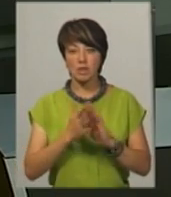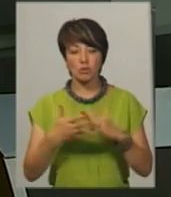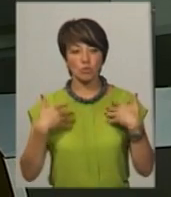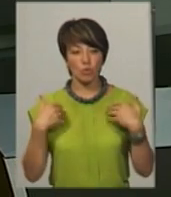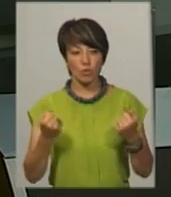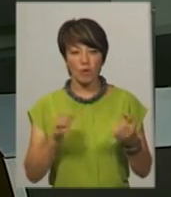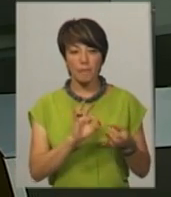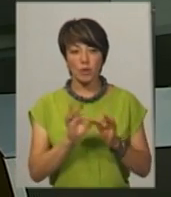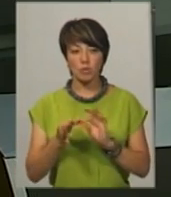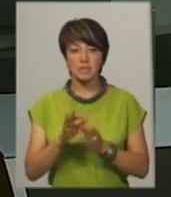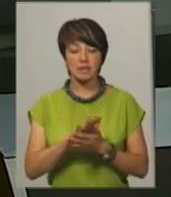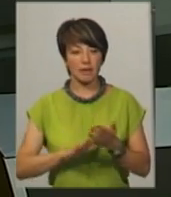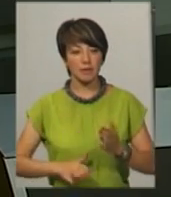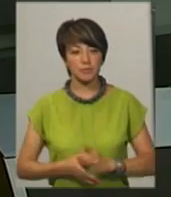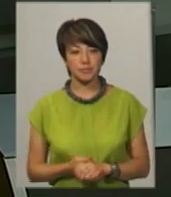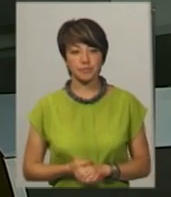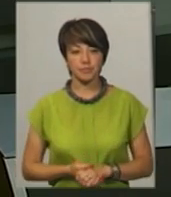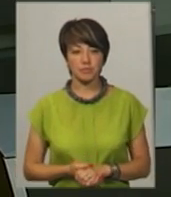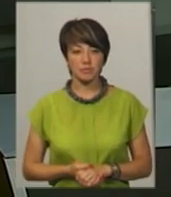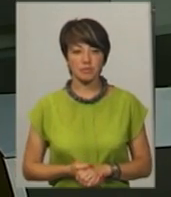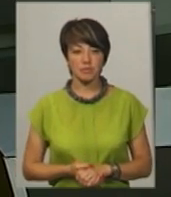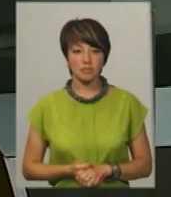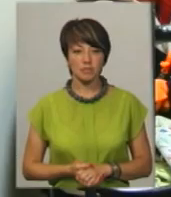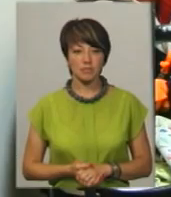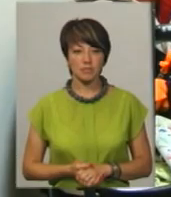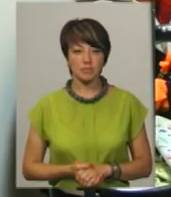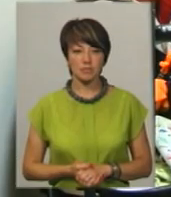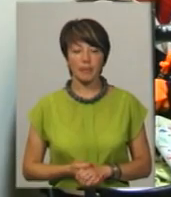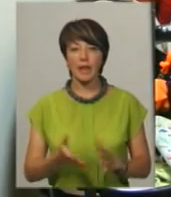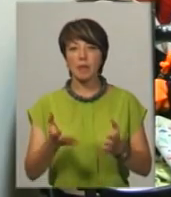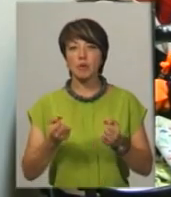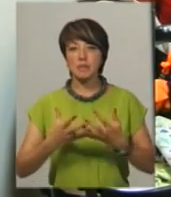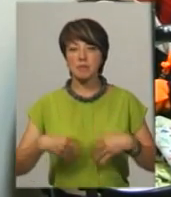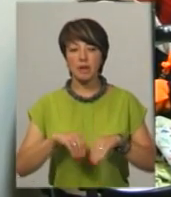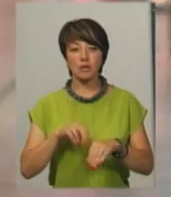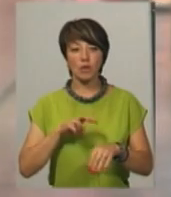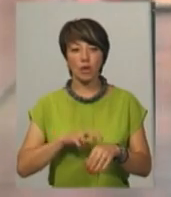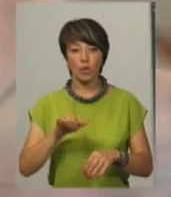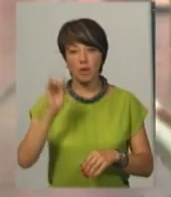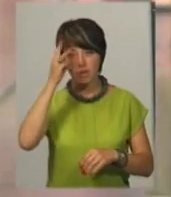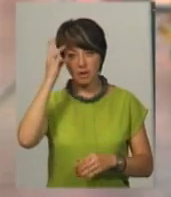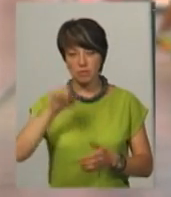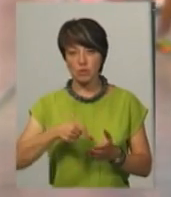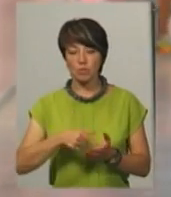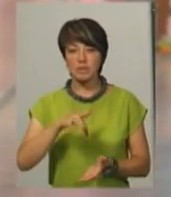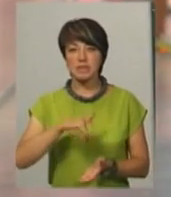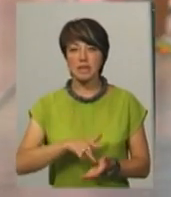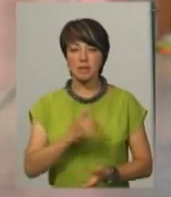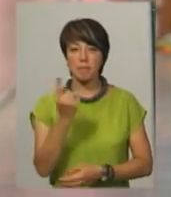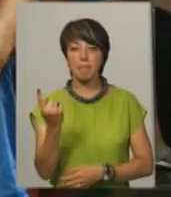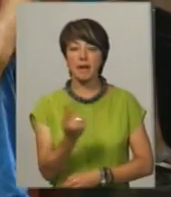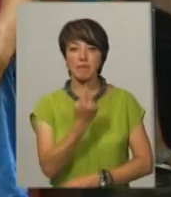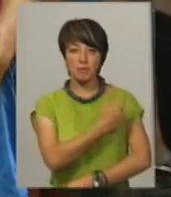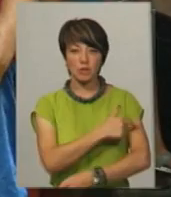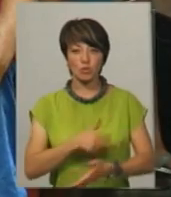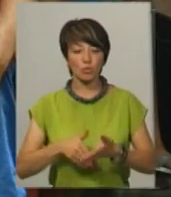здоров'я. Подробиці далі від Тетяни Ворожцової. На прийом до сімейного лікаря у Хмельницькому міському центрі первинної